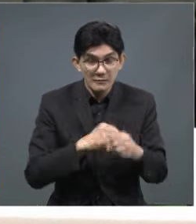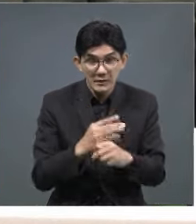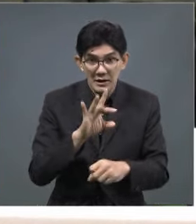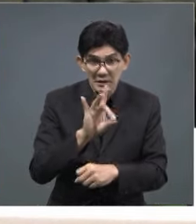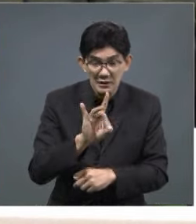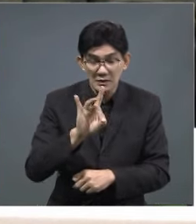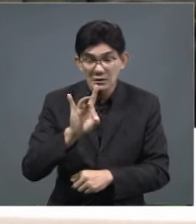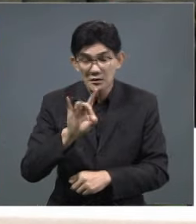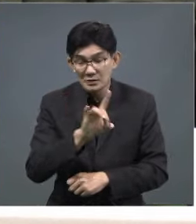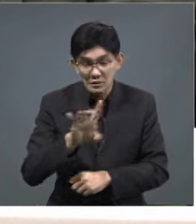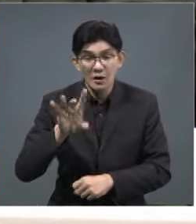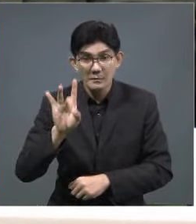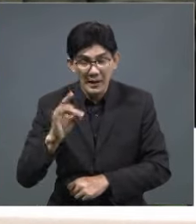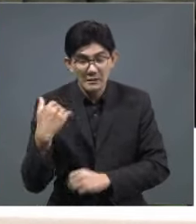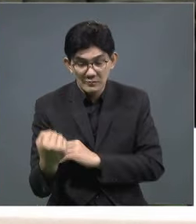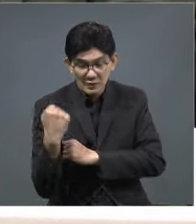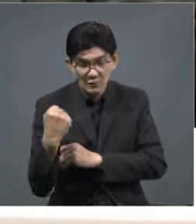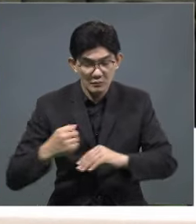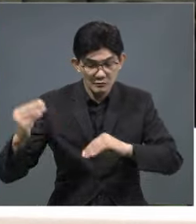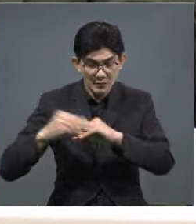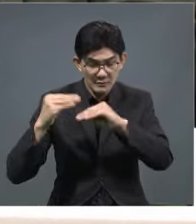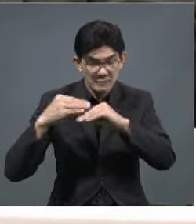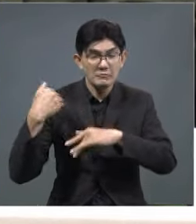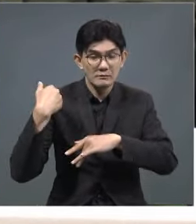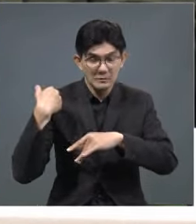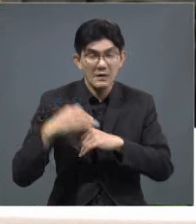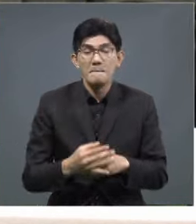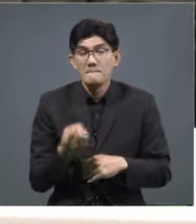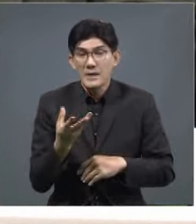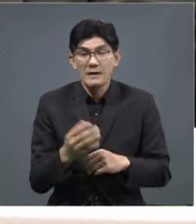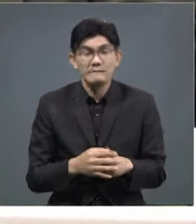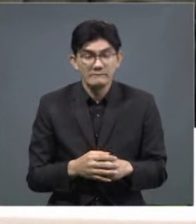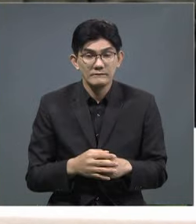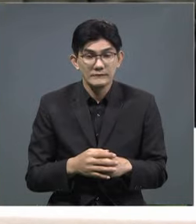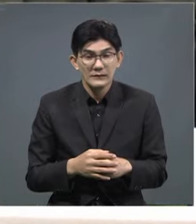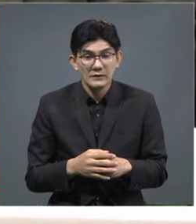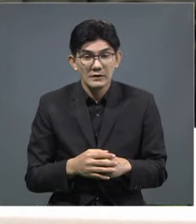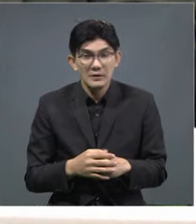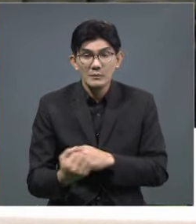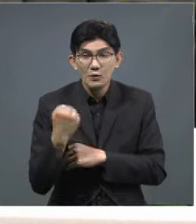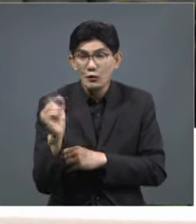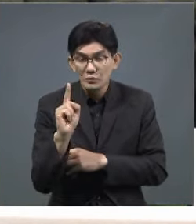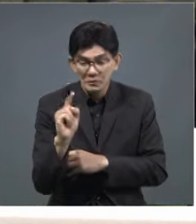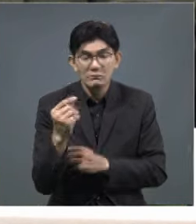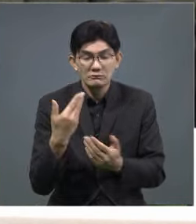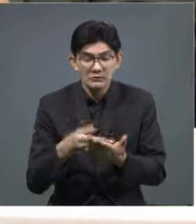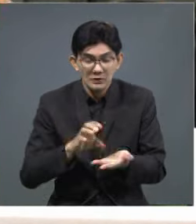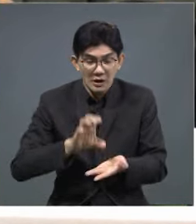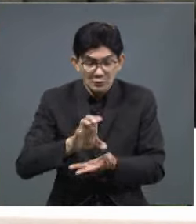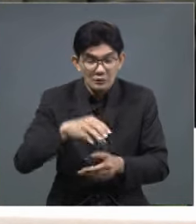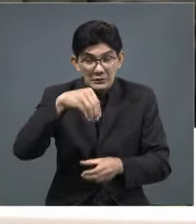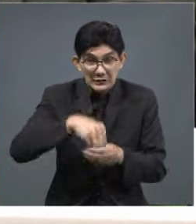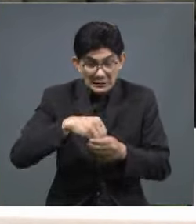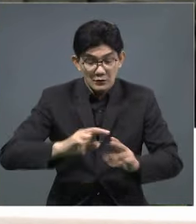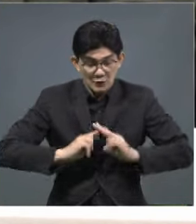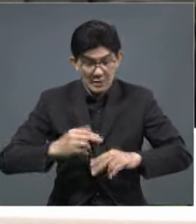108ปีมันเพิ่มความมั่นคงให้กับขบวนการสหกรณ์มากยิ่งขึ้นเรื่อยๆมันคงวัดได้จากไหนทุนภายในที่เขามีอยู่อย่